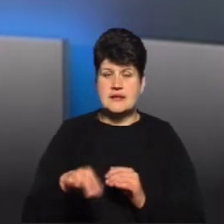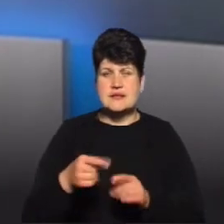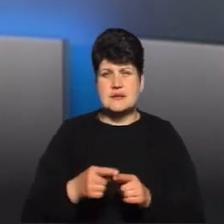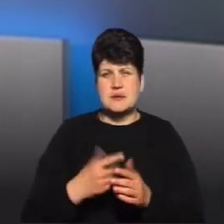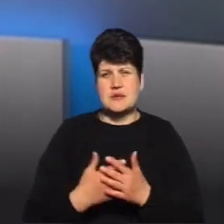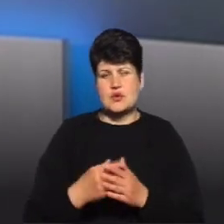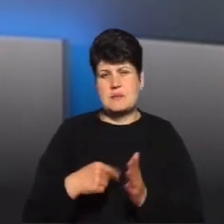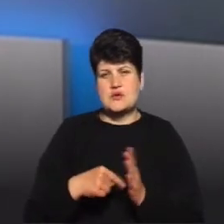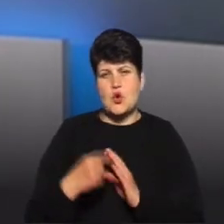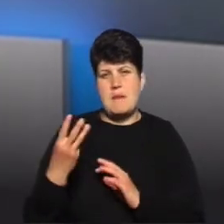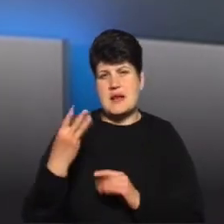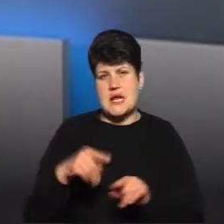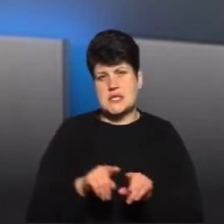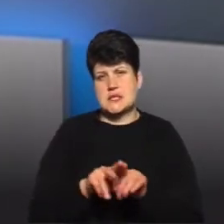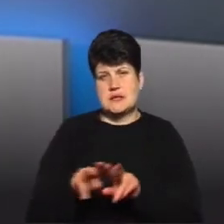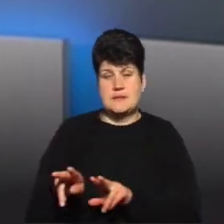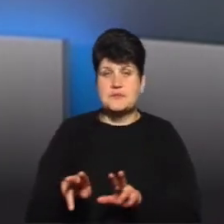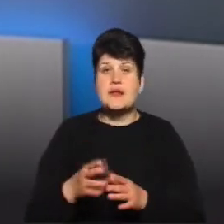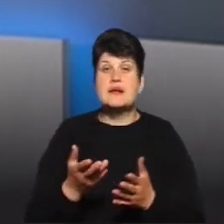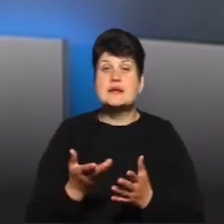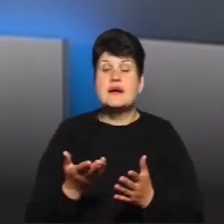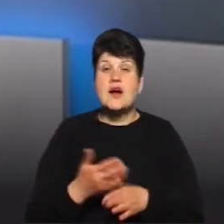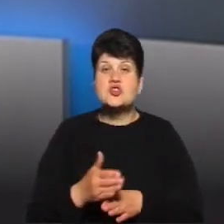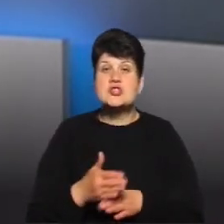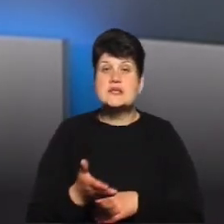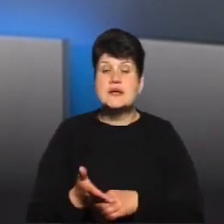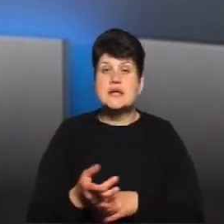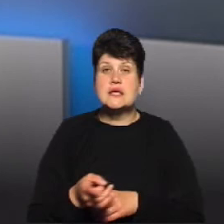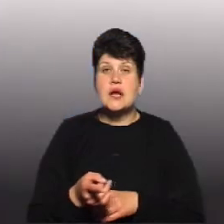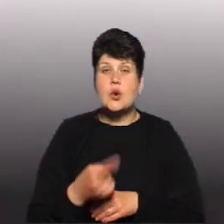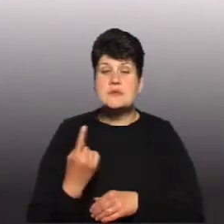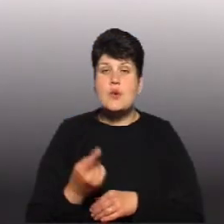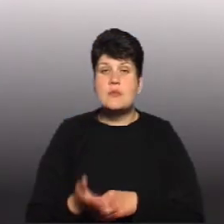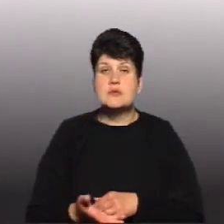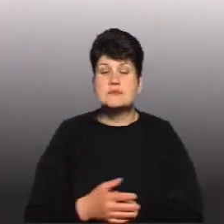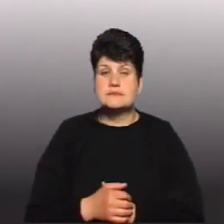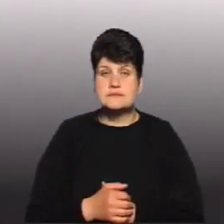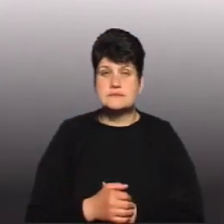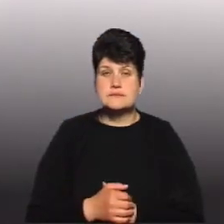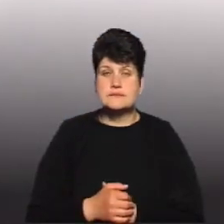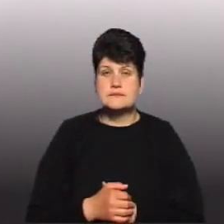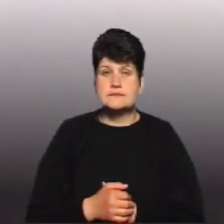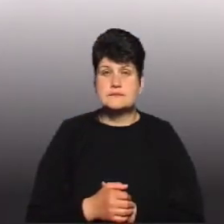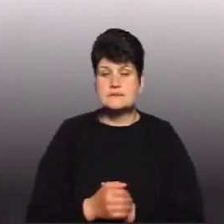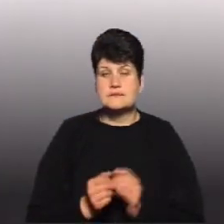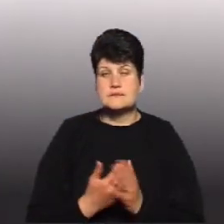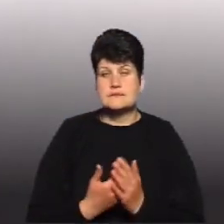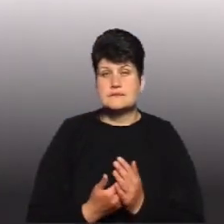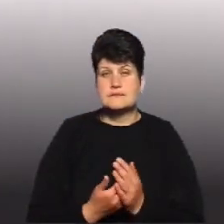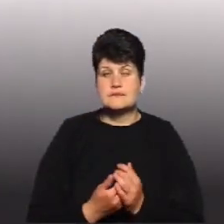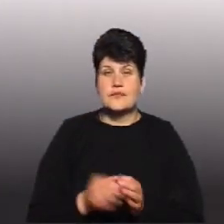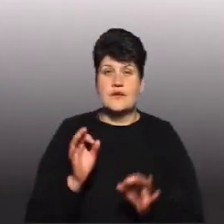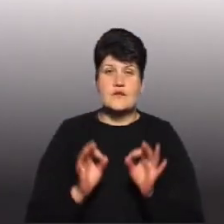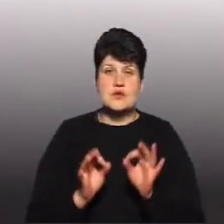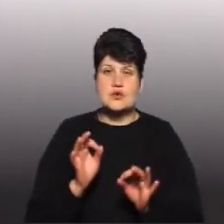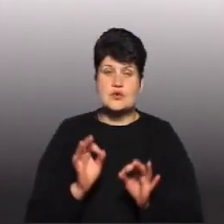В цій частині, яка частина суто Тернопільської області? Відсотково приблизно. Ну, відсотково важко